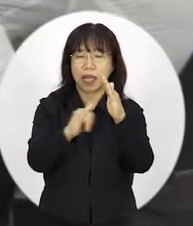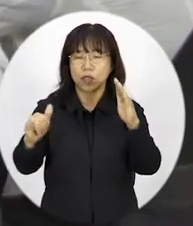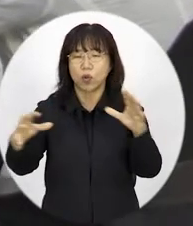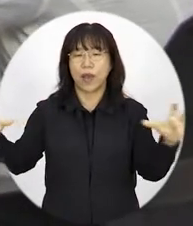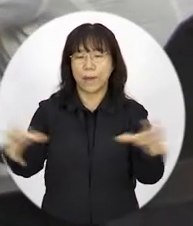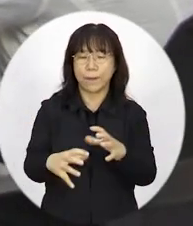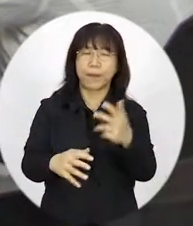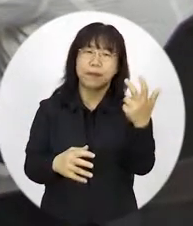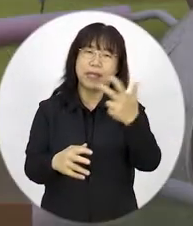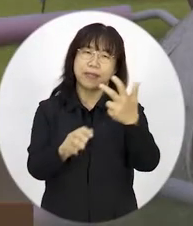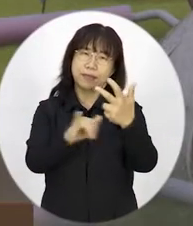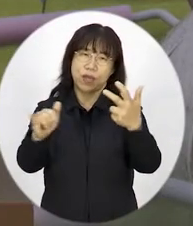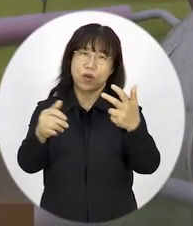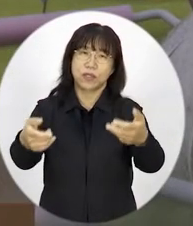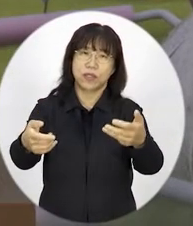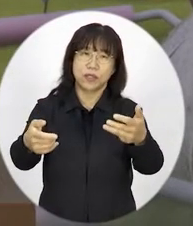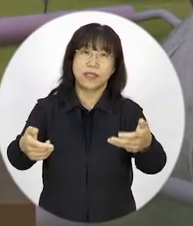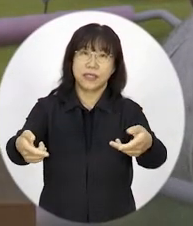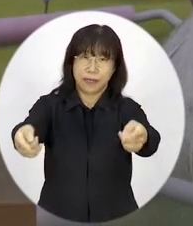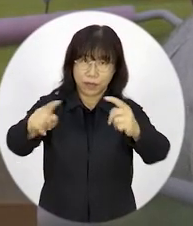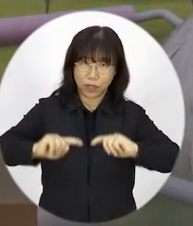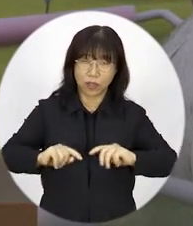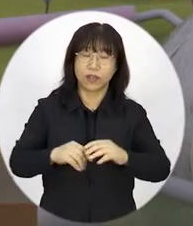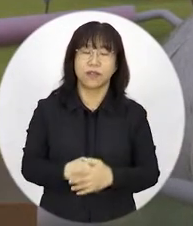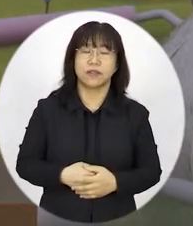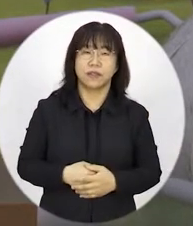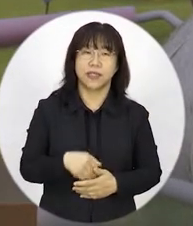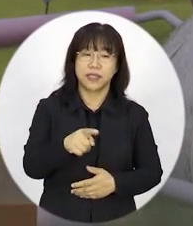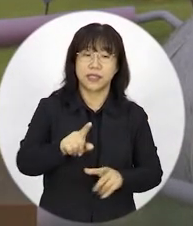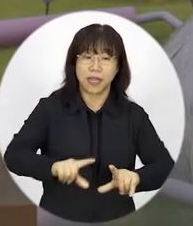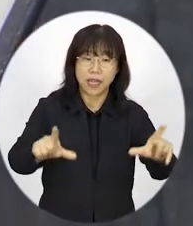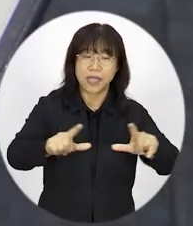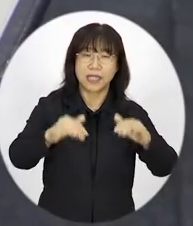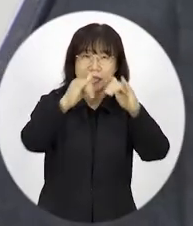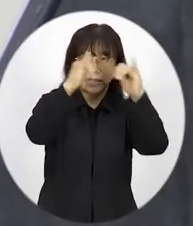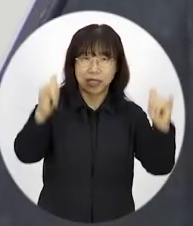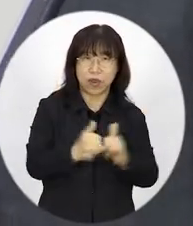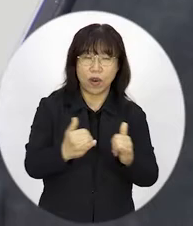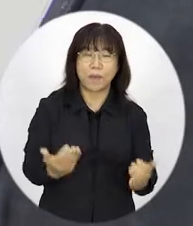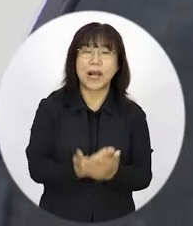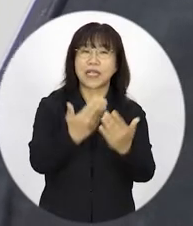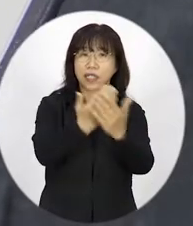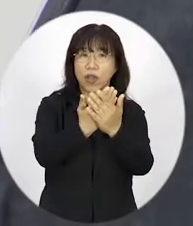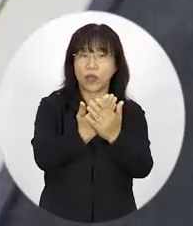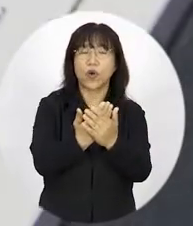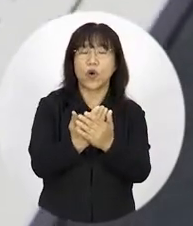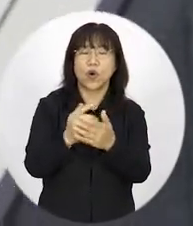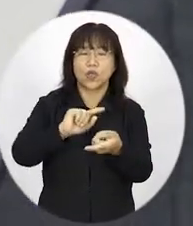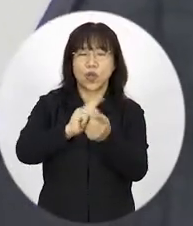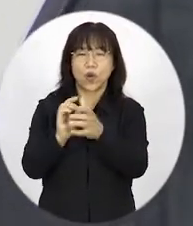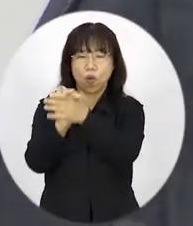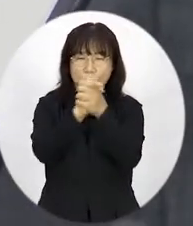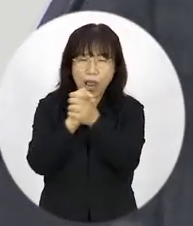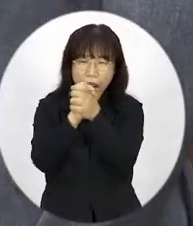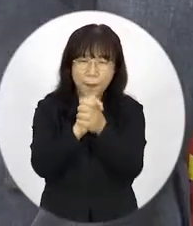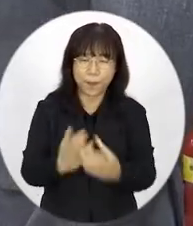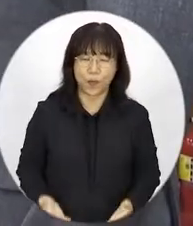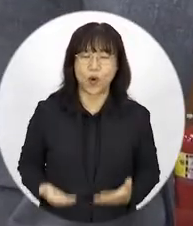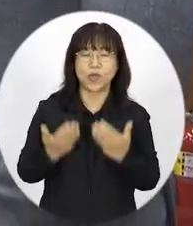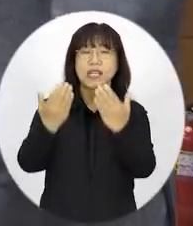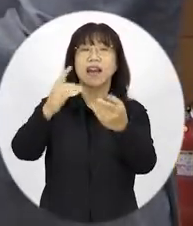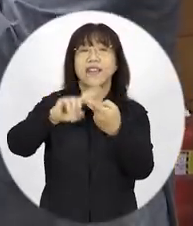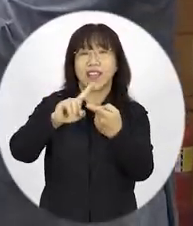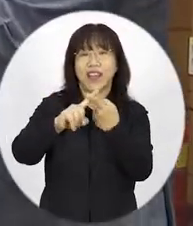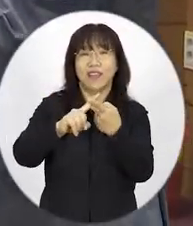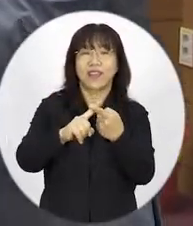등 80여 명이 참석했습니다 이날 수여식에는 지역사회의 발전 부문 구민 하 봉사 부문 등 각